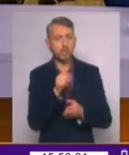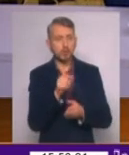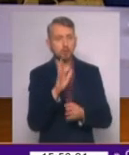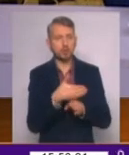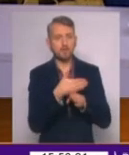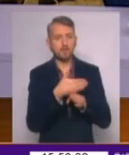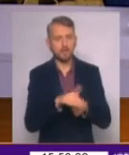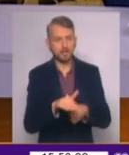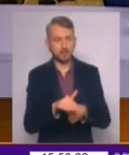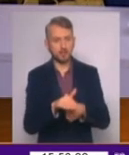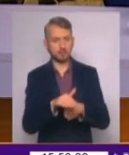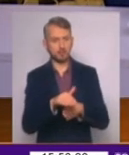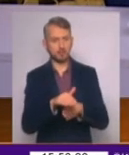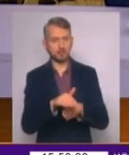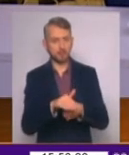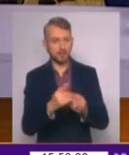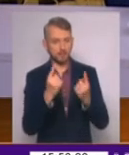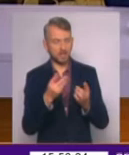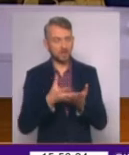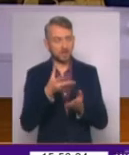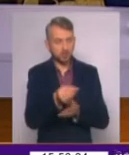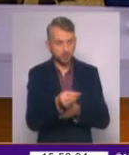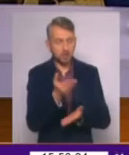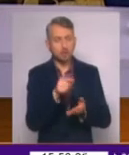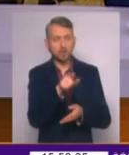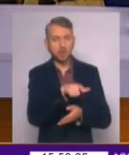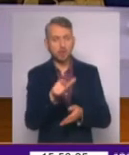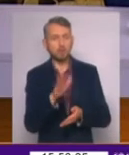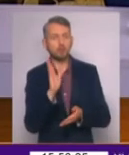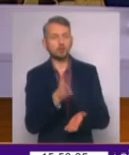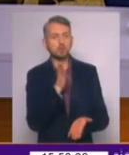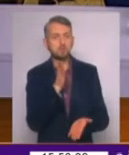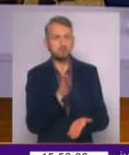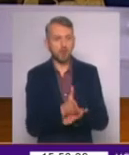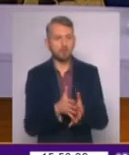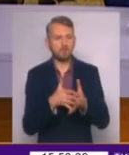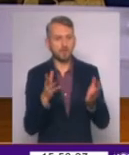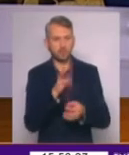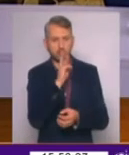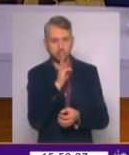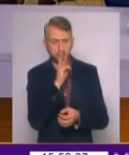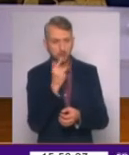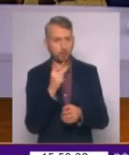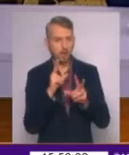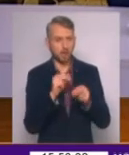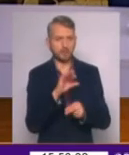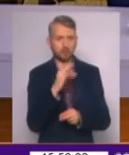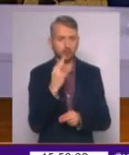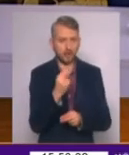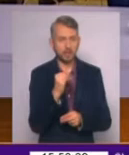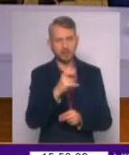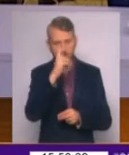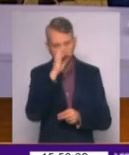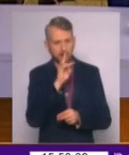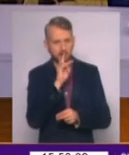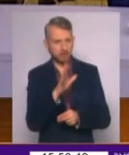виділене велике фінансування, якщо ці люди будуть мати велику зарплату, гарантії соціальні, і держава не